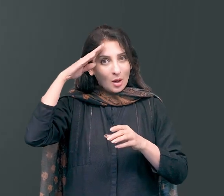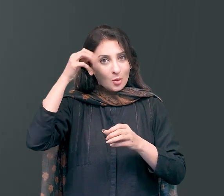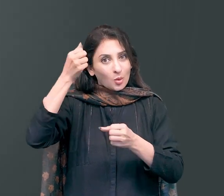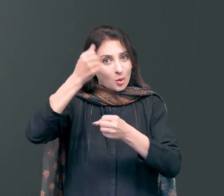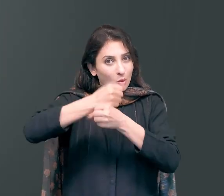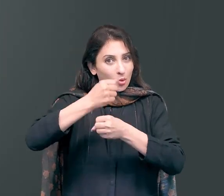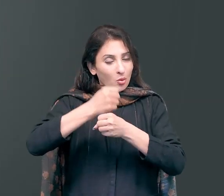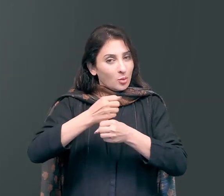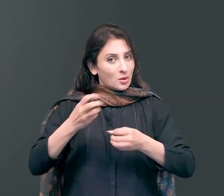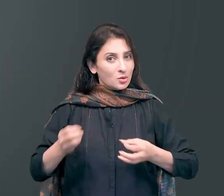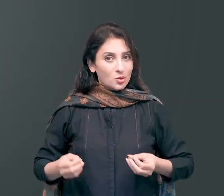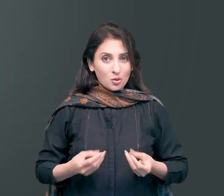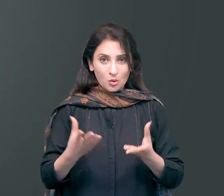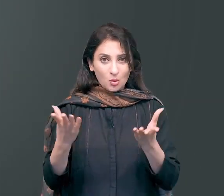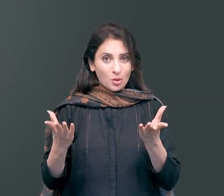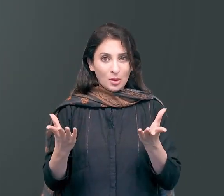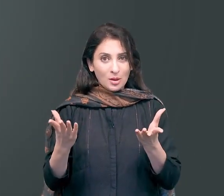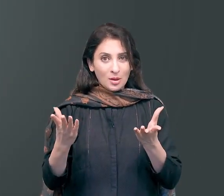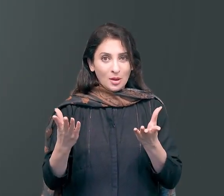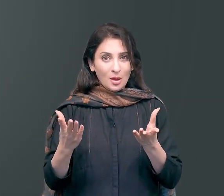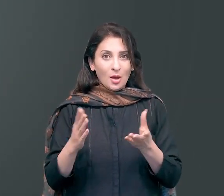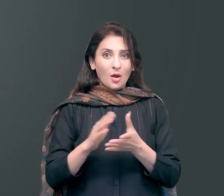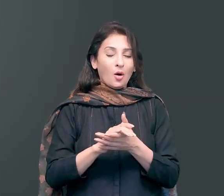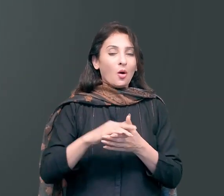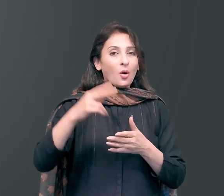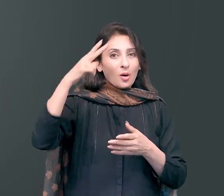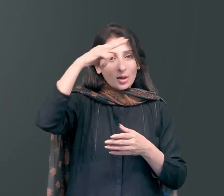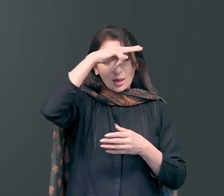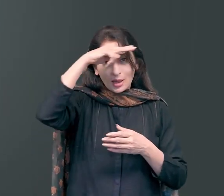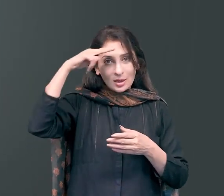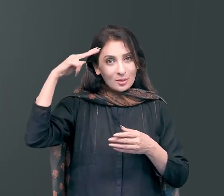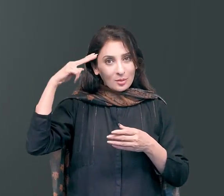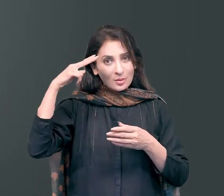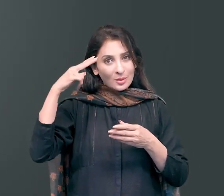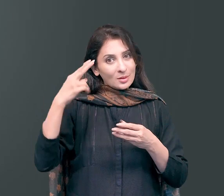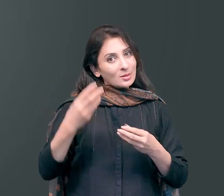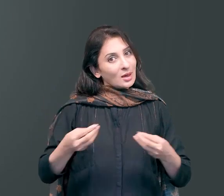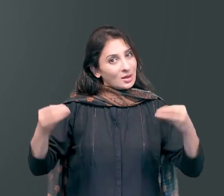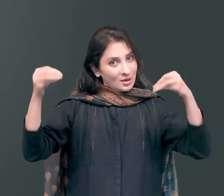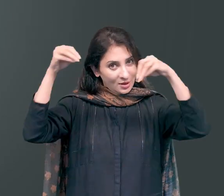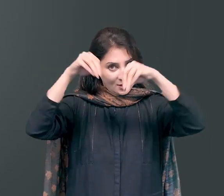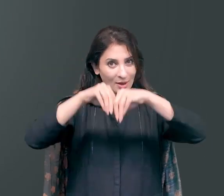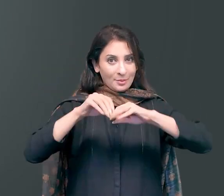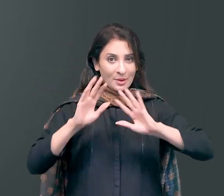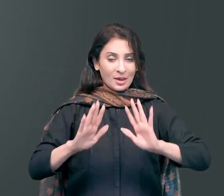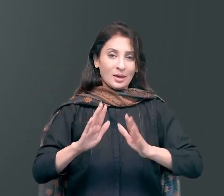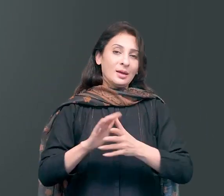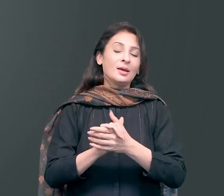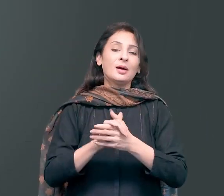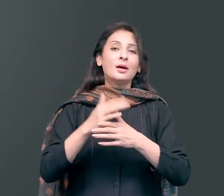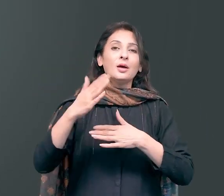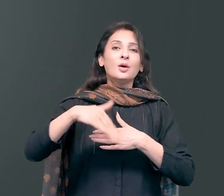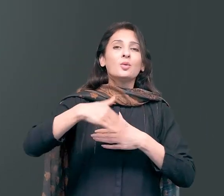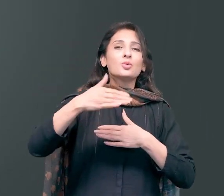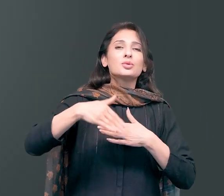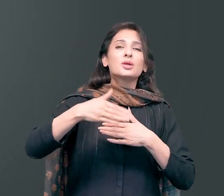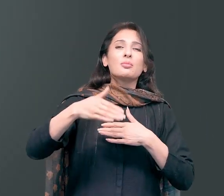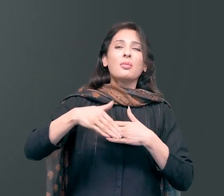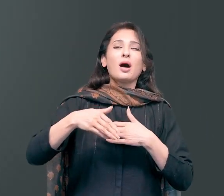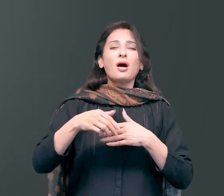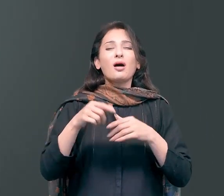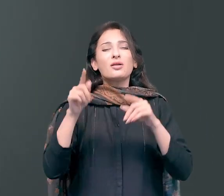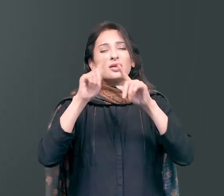میں حصہ بنا لیا۔ اس کے بعد پھر محمود غزنوی آئے، غوری آئے، پھر خاندان غلامہ آیا،